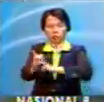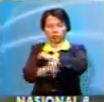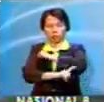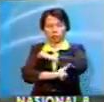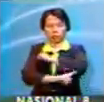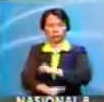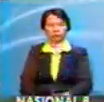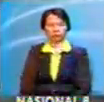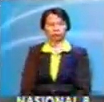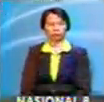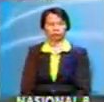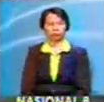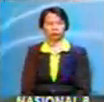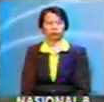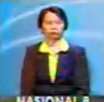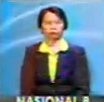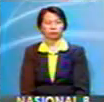denda.